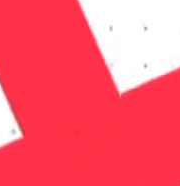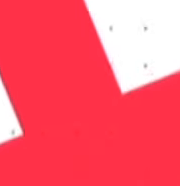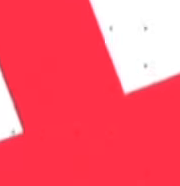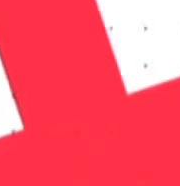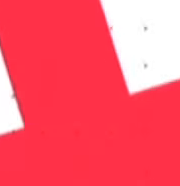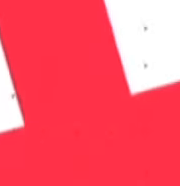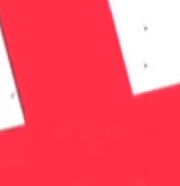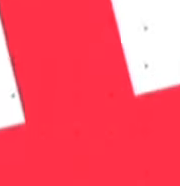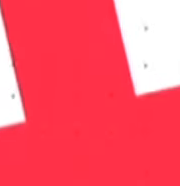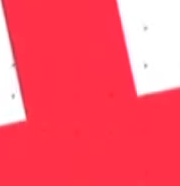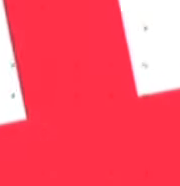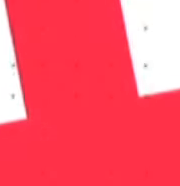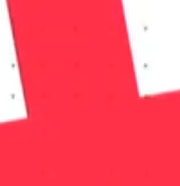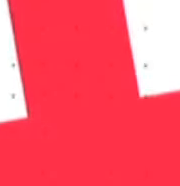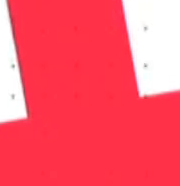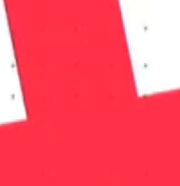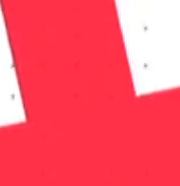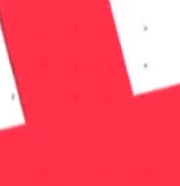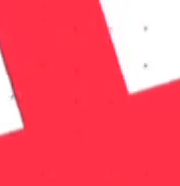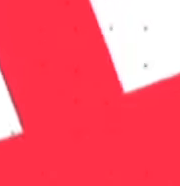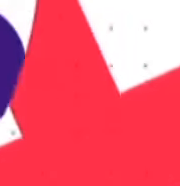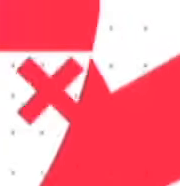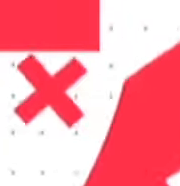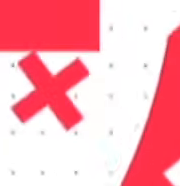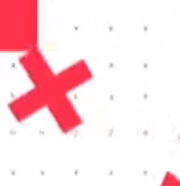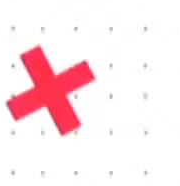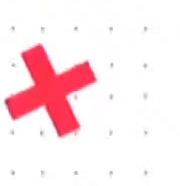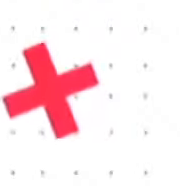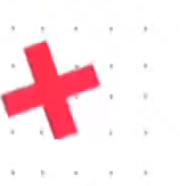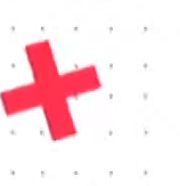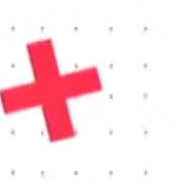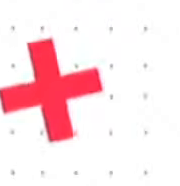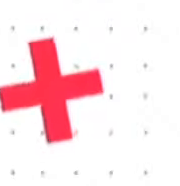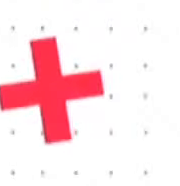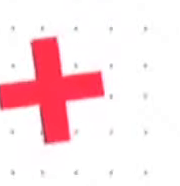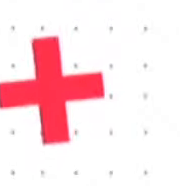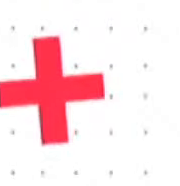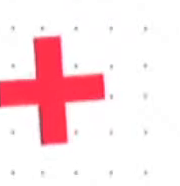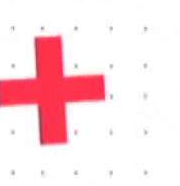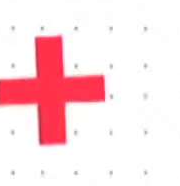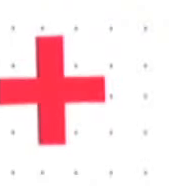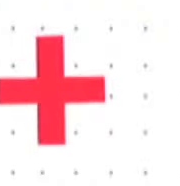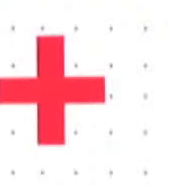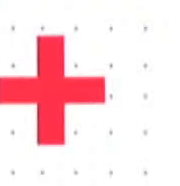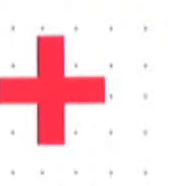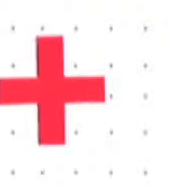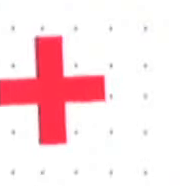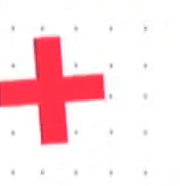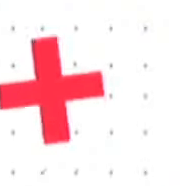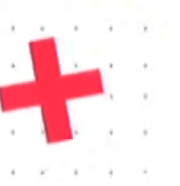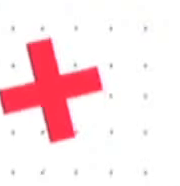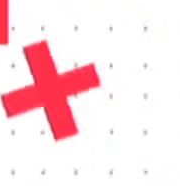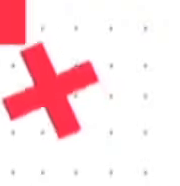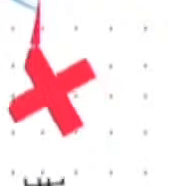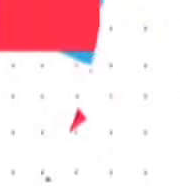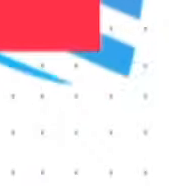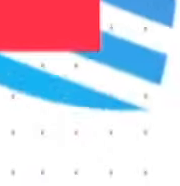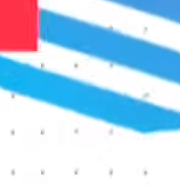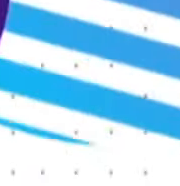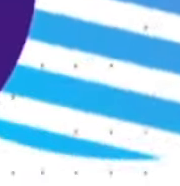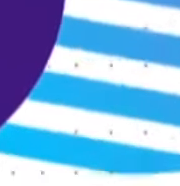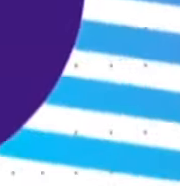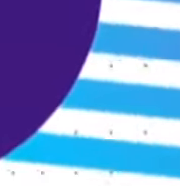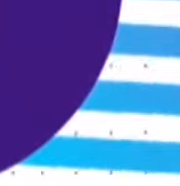TV license pay and win competition. Fabulous prices up for grabs. Don't miss out on the TV license pay and win competition.